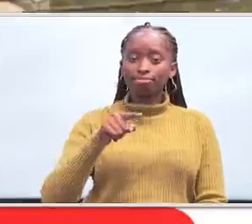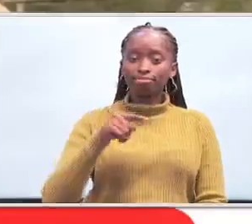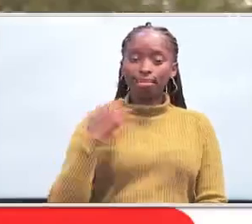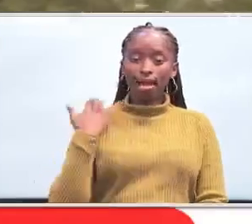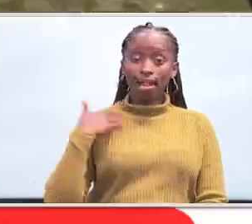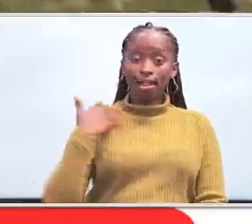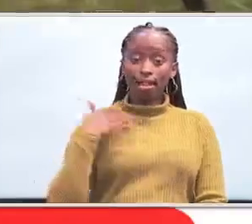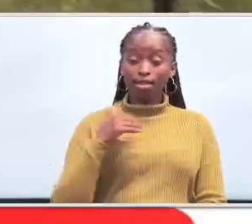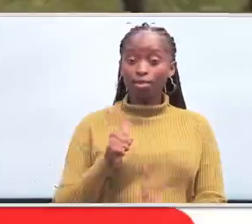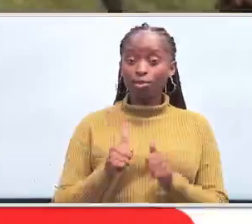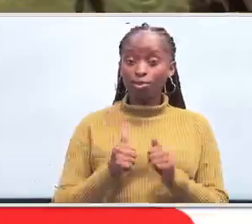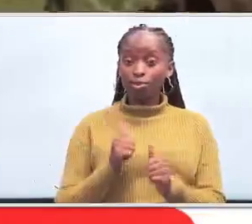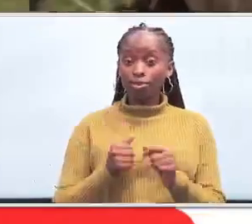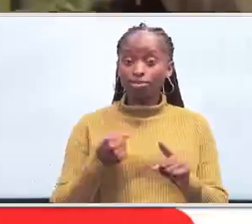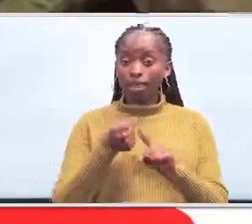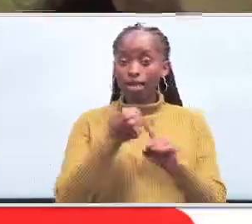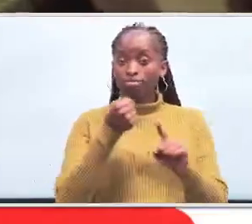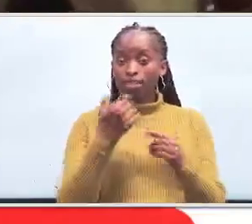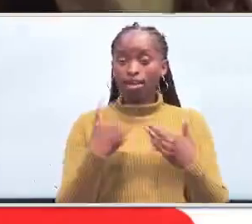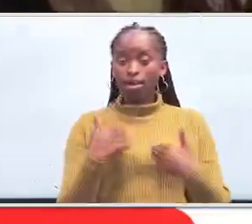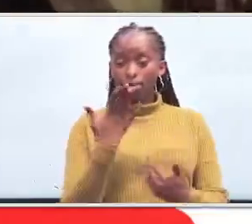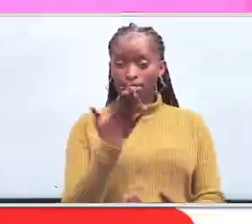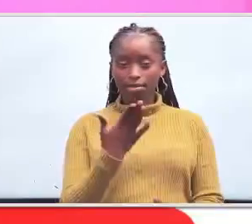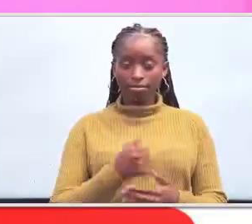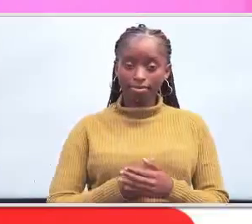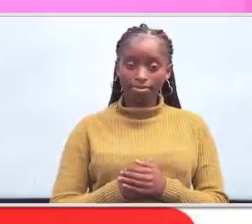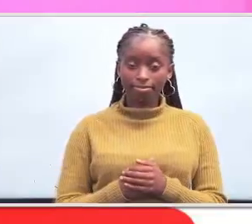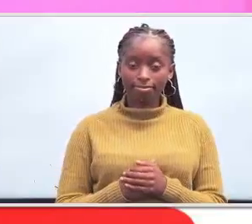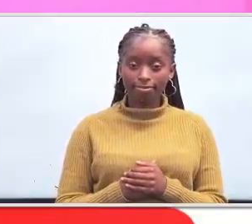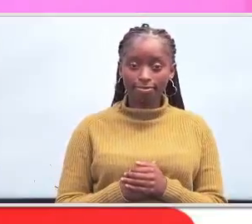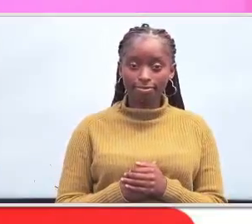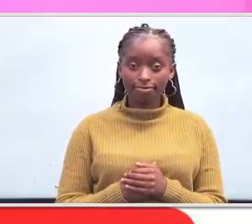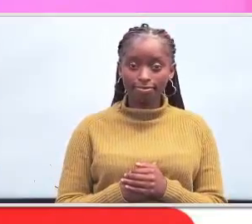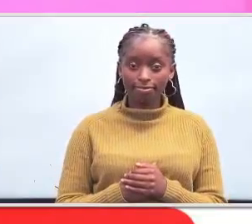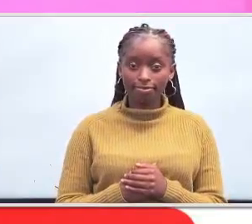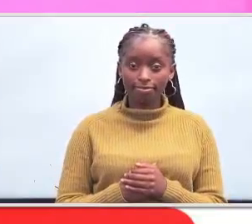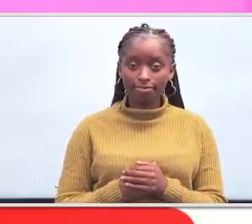Elizabeth Atieno, TV 47. Rais William Ruto.